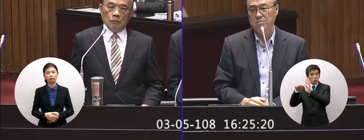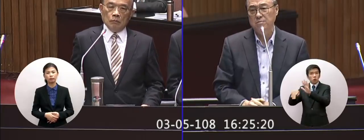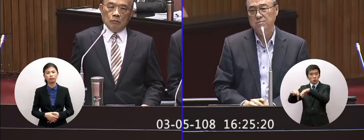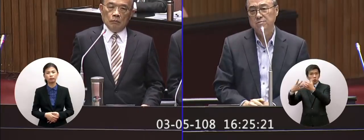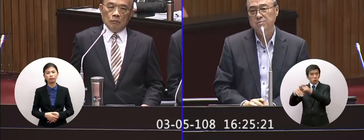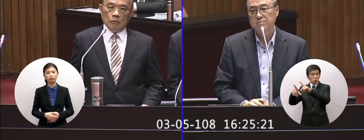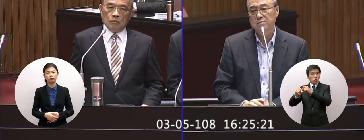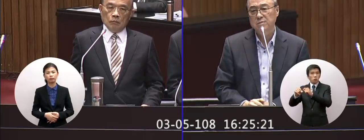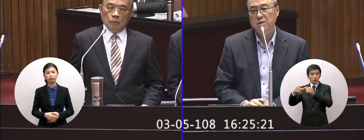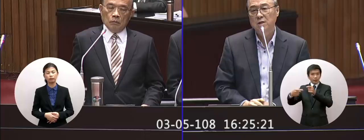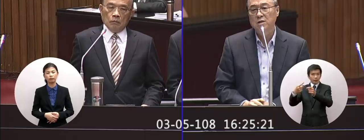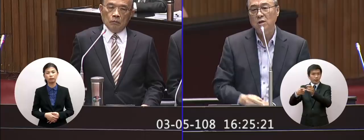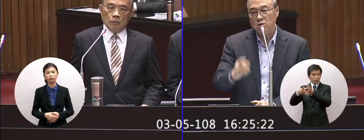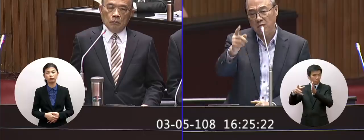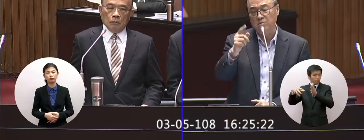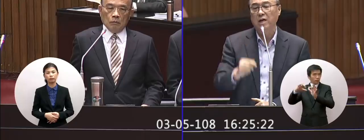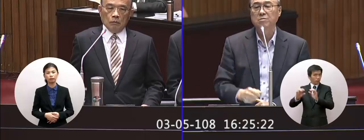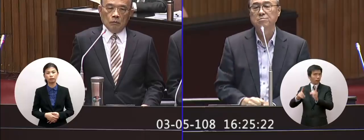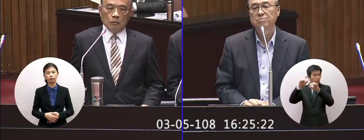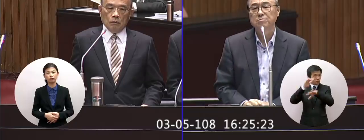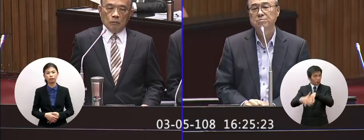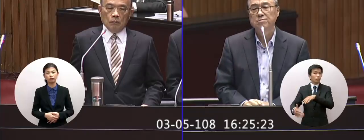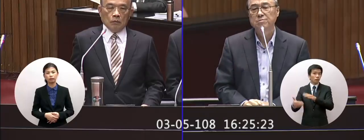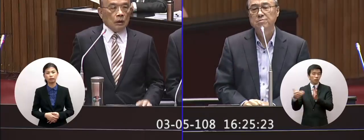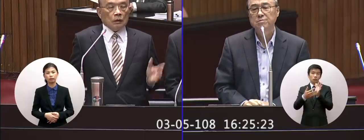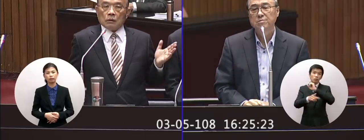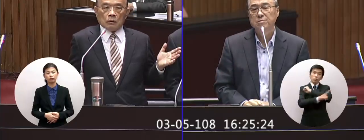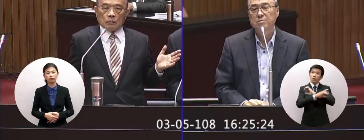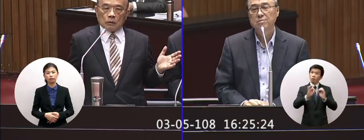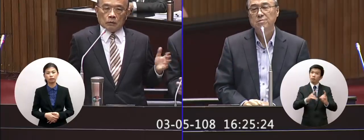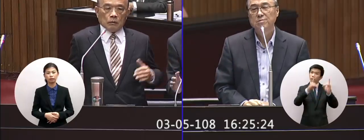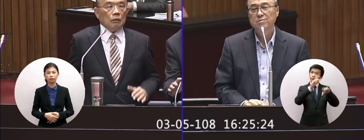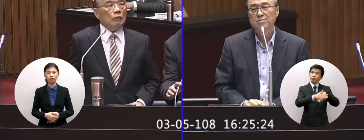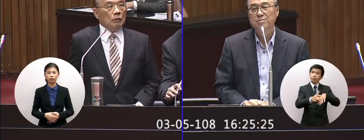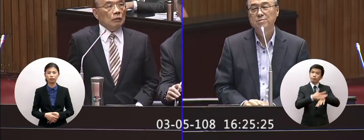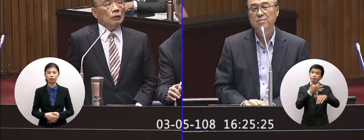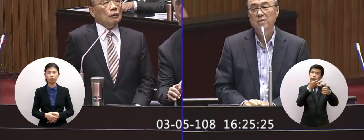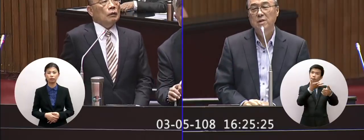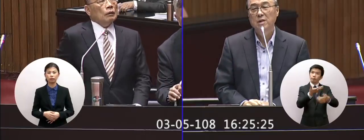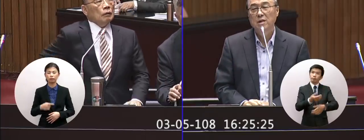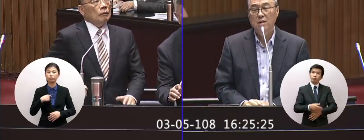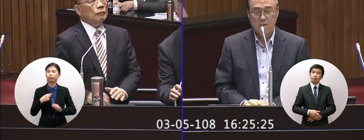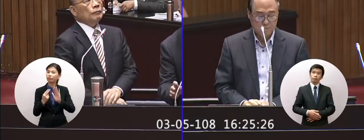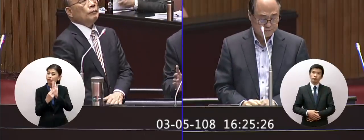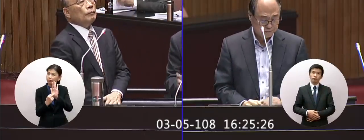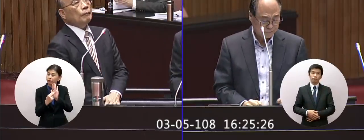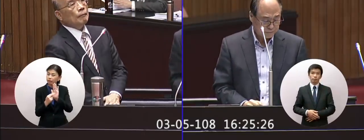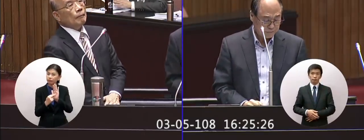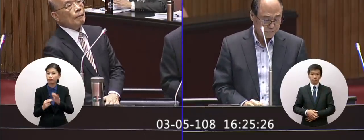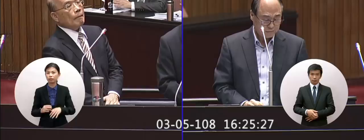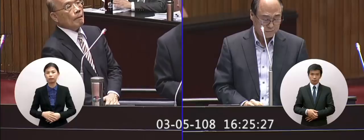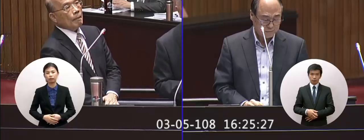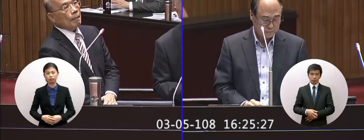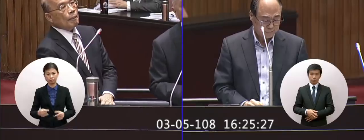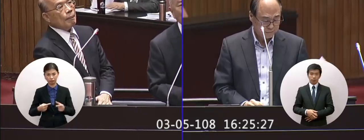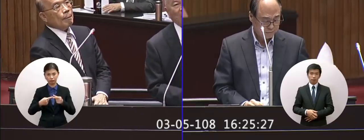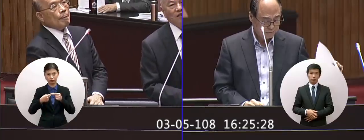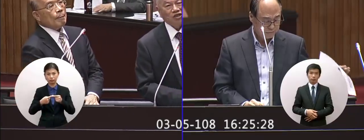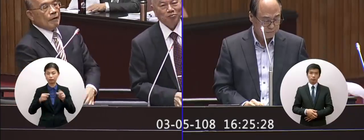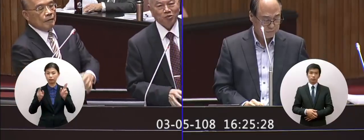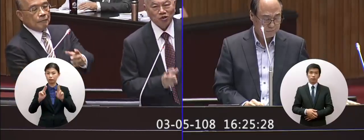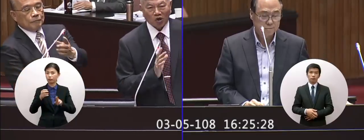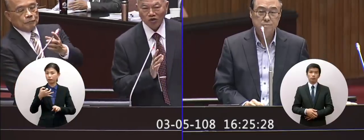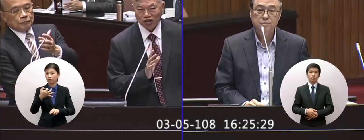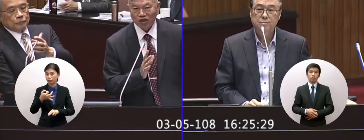要涨。那到最后涨不涨？ 我是不是来跟委员报告一下？第一个呢，电